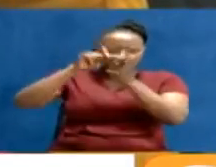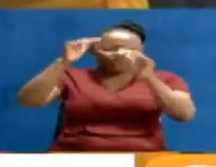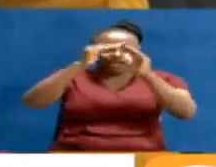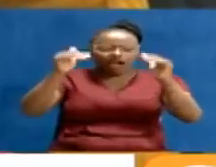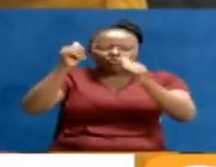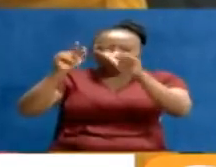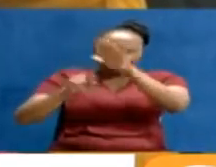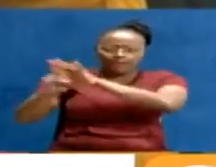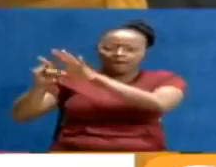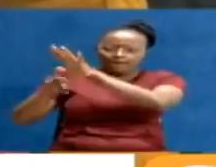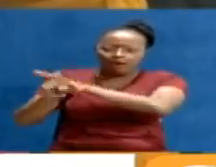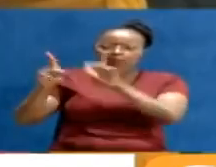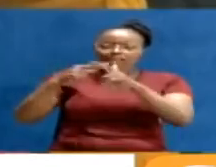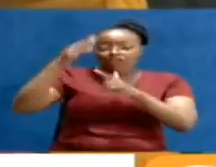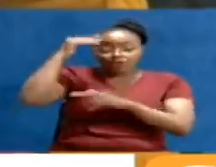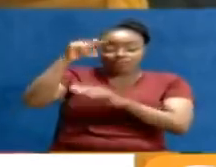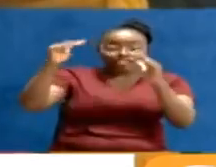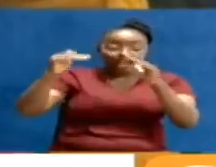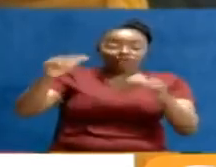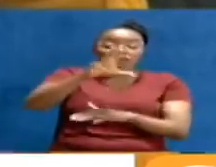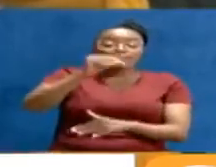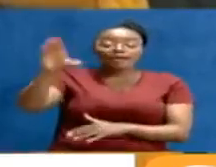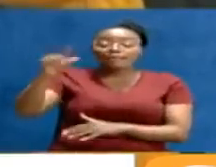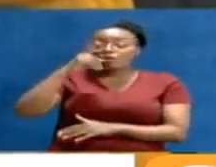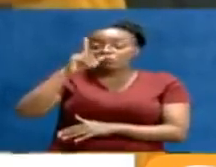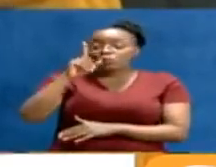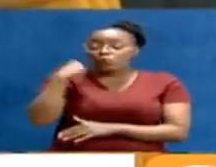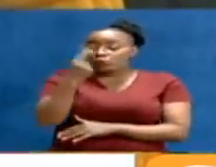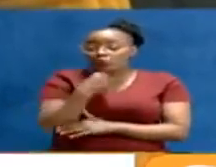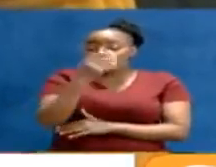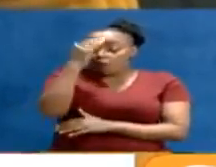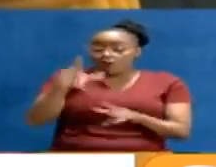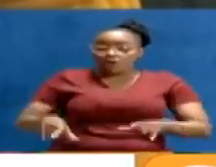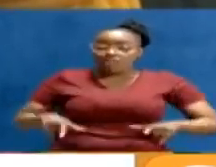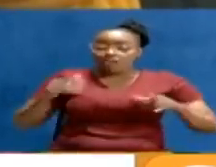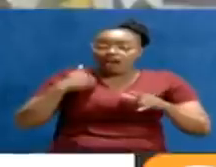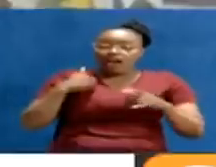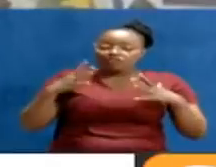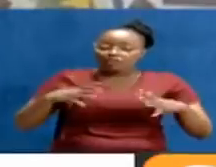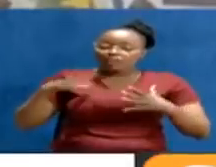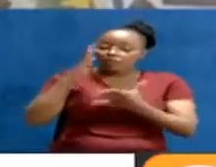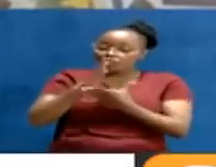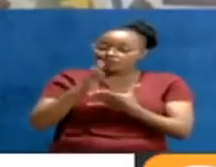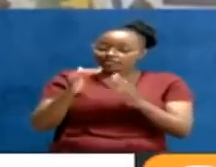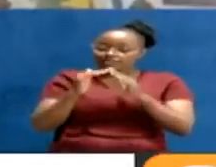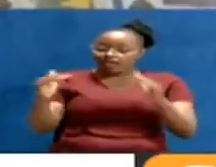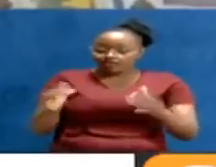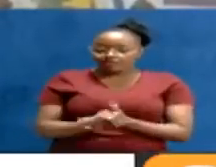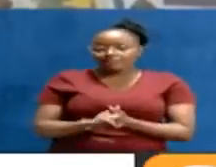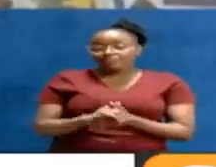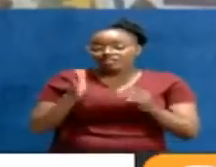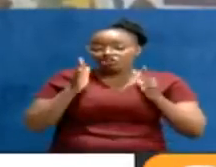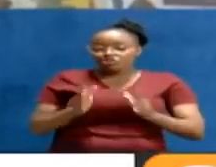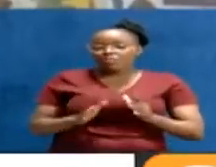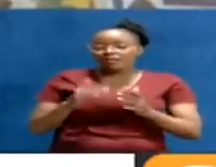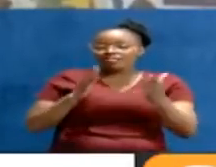which house they were going, na walikuwa wanajua hiyo nyumba wanaenda kuchukua nani, kwa sababu hizi nyumba wanazokaa pia kuna wapangaji. Human rights groups in Mombasa